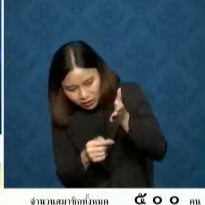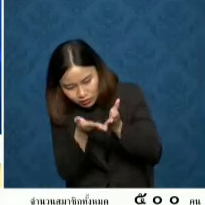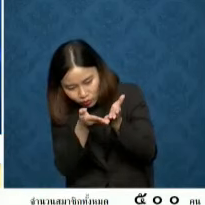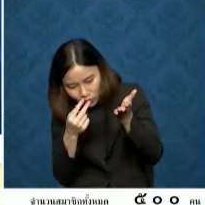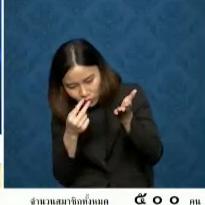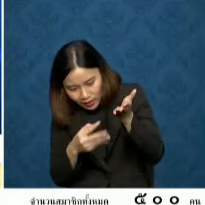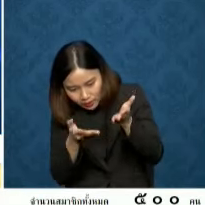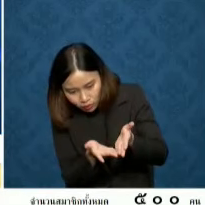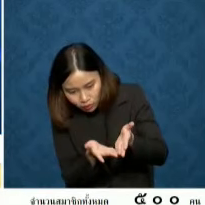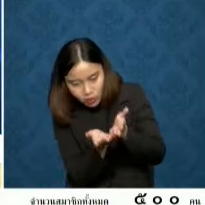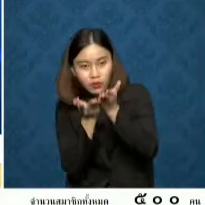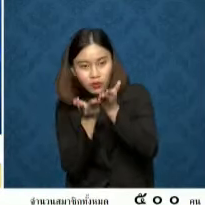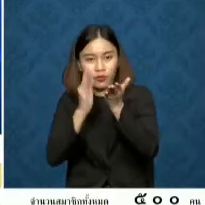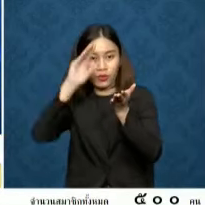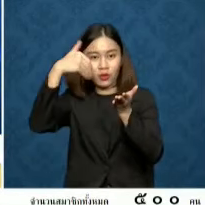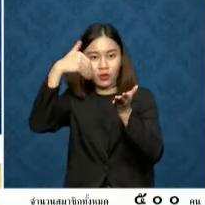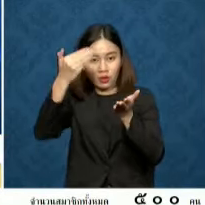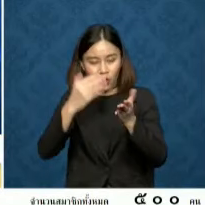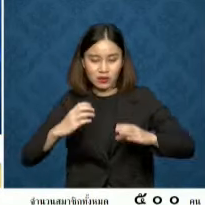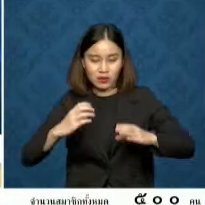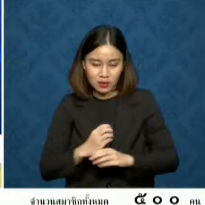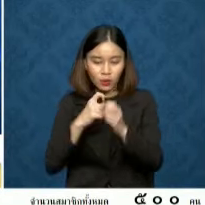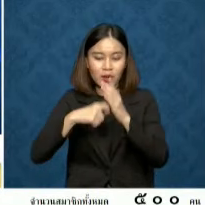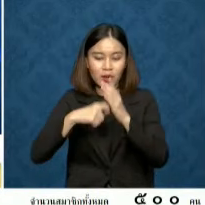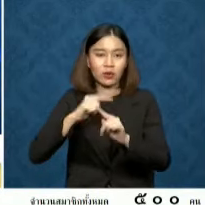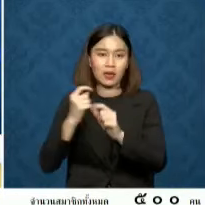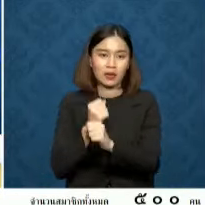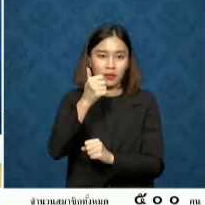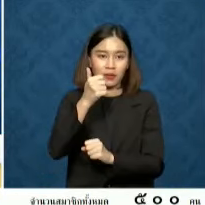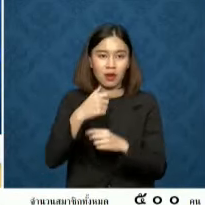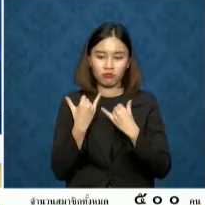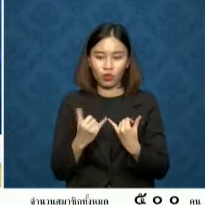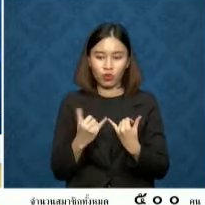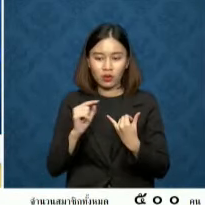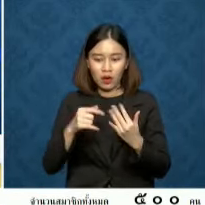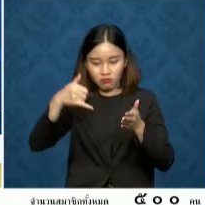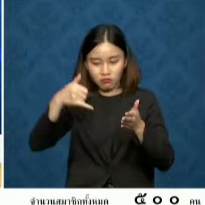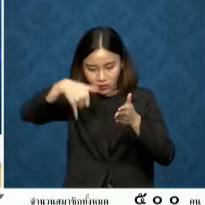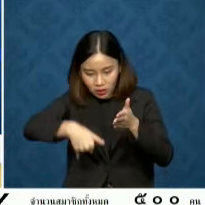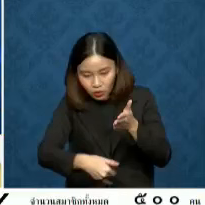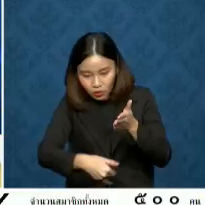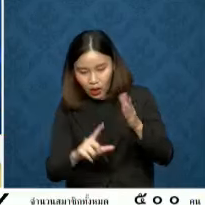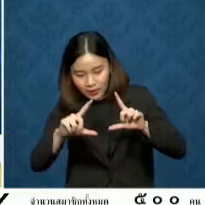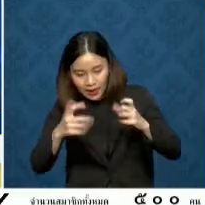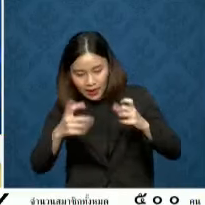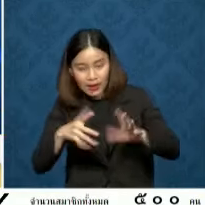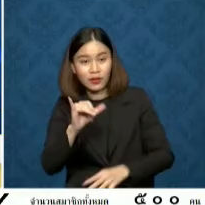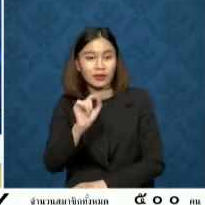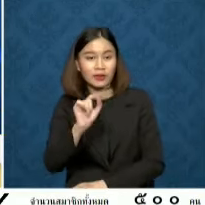องกู้เรือก่อนถึงจะสรุปสาเหตุการล่มได้แล้ววันนี้ท่านได้ดำดินลงไปถ่ายใต้ท้องเรือยังครับ